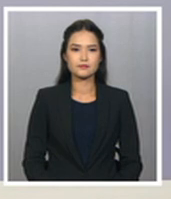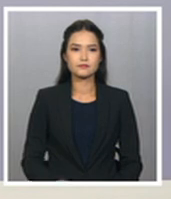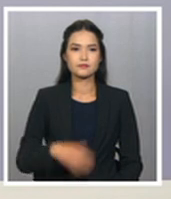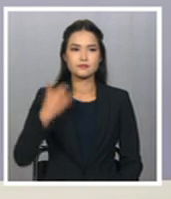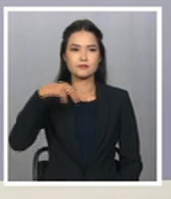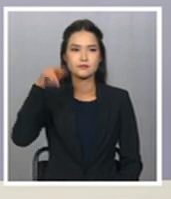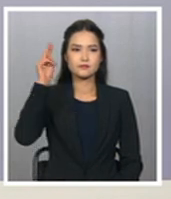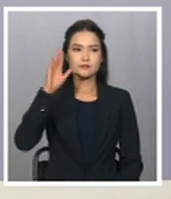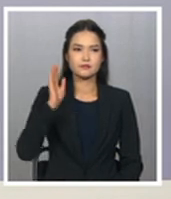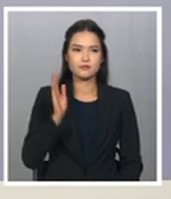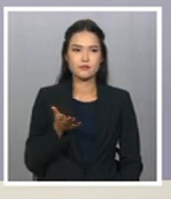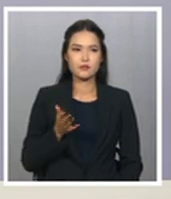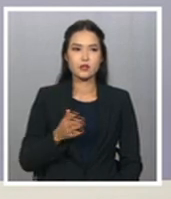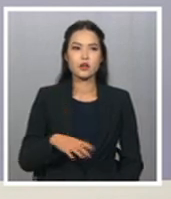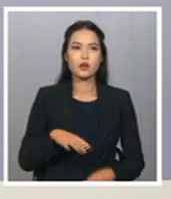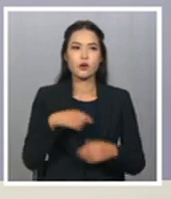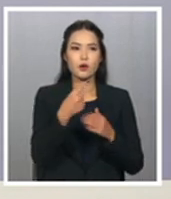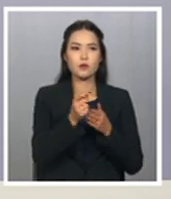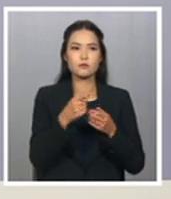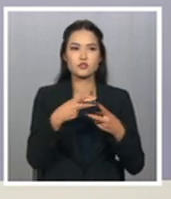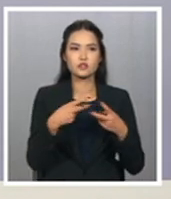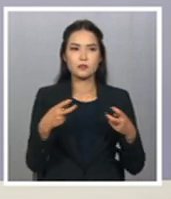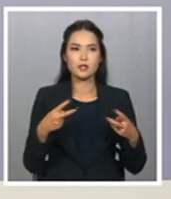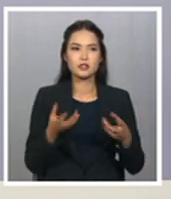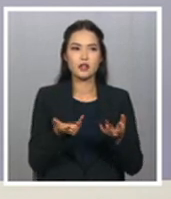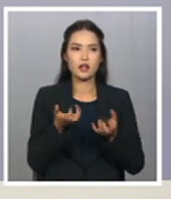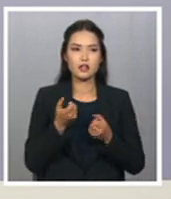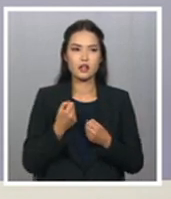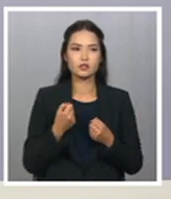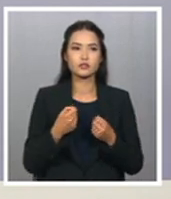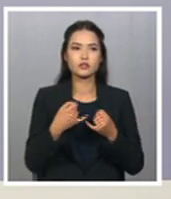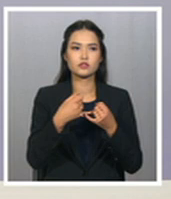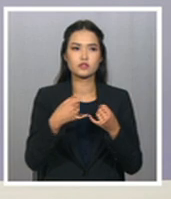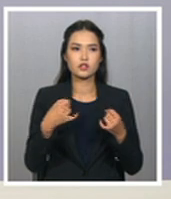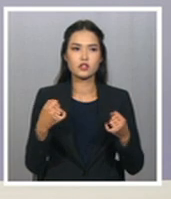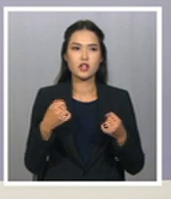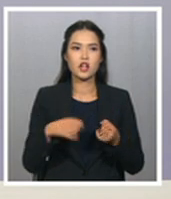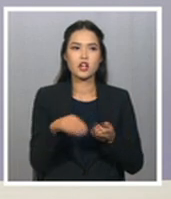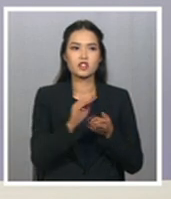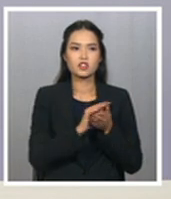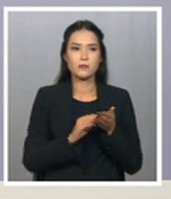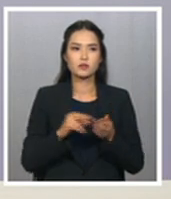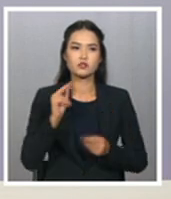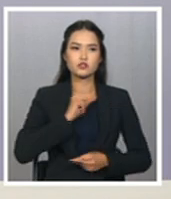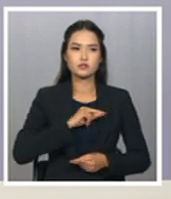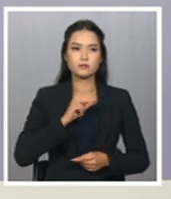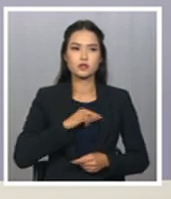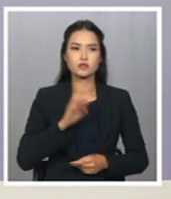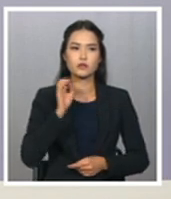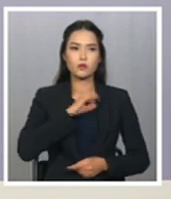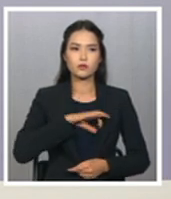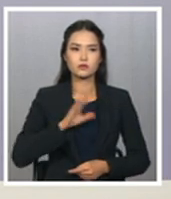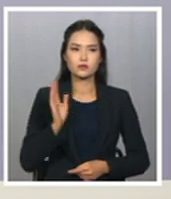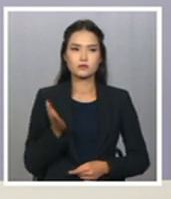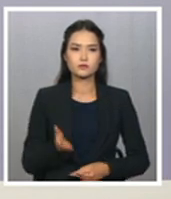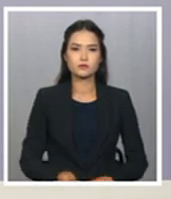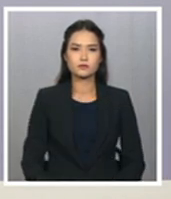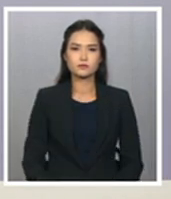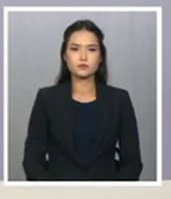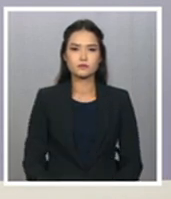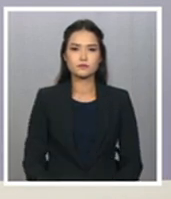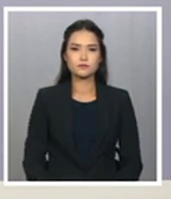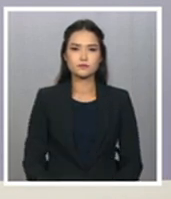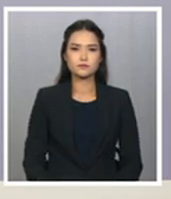Бүгінгі сабақта көркем шығармалардан алған үзінділерді шығармашылық жұмыстарда қолданасыз.